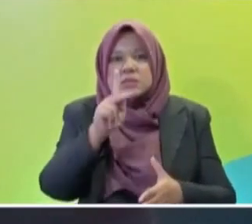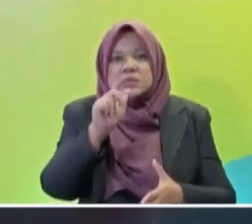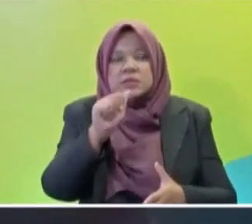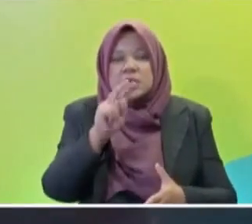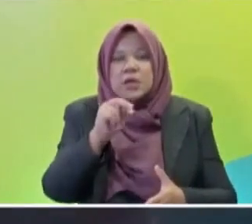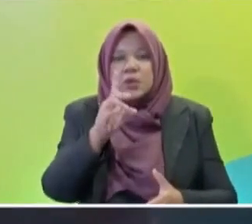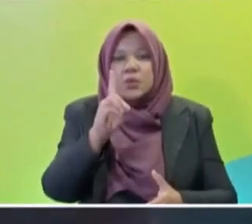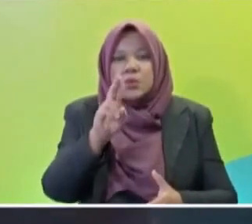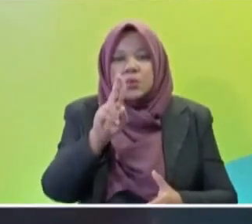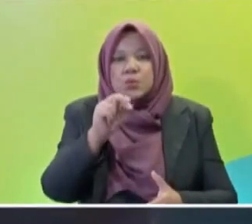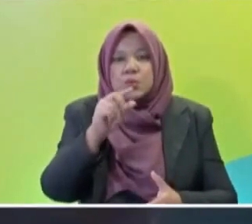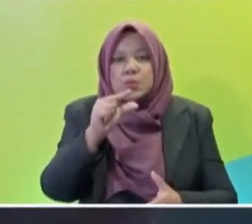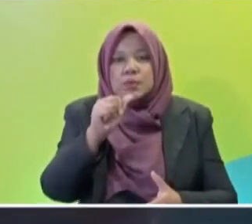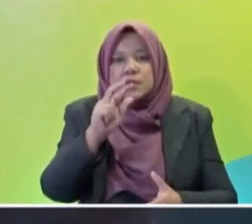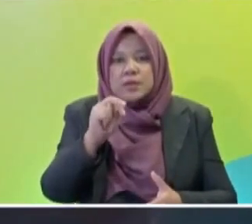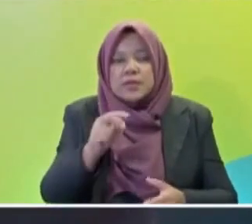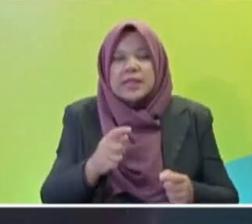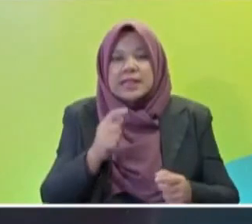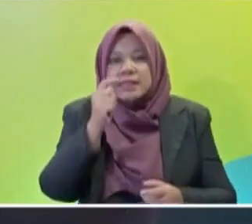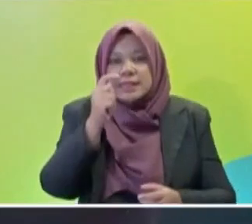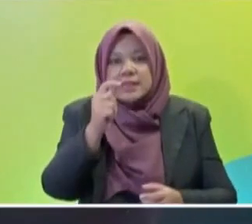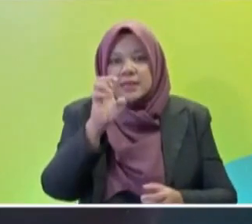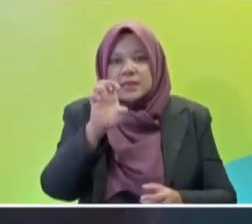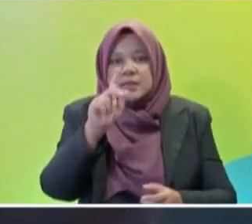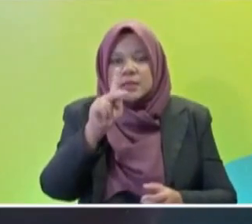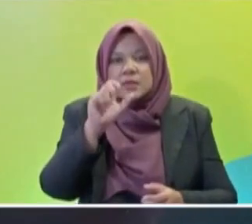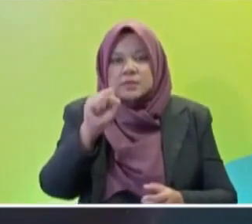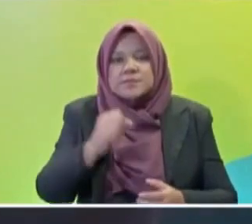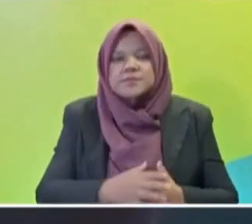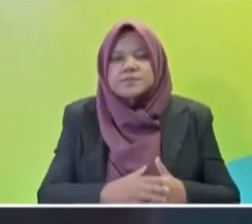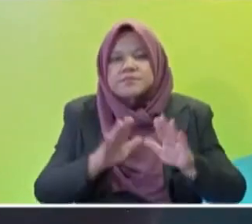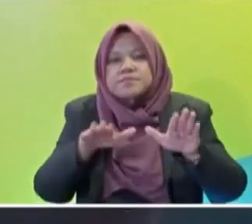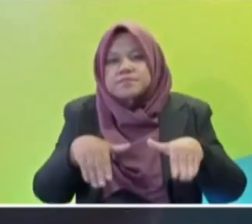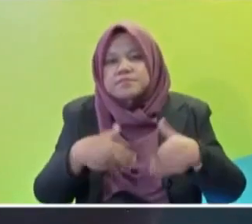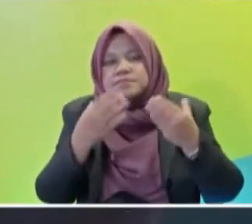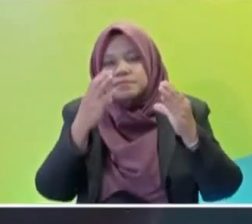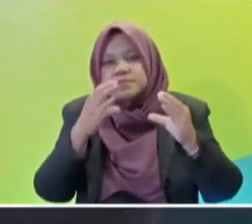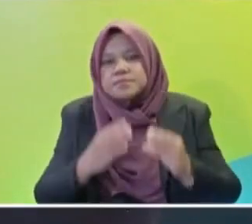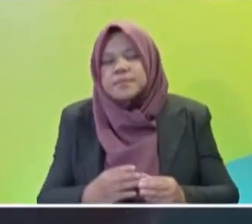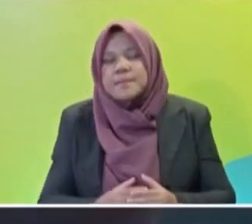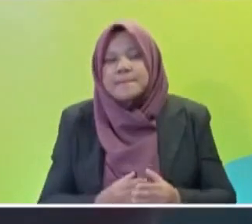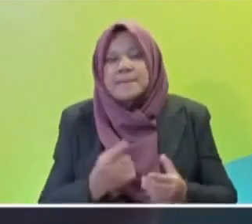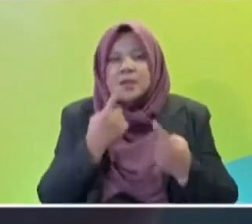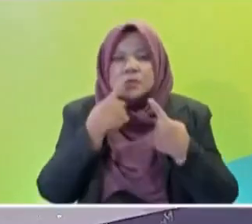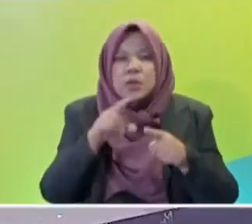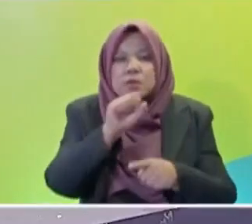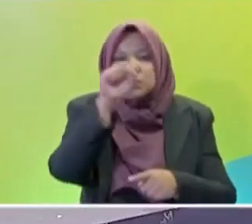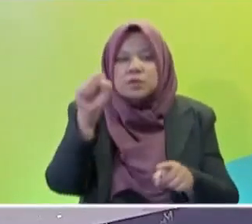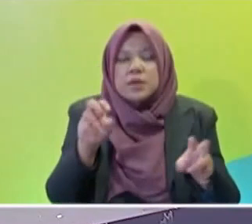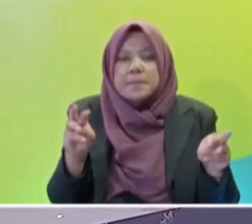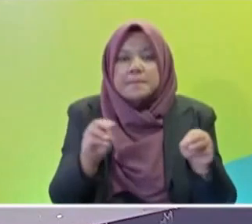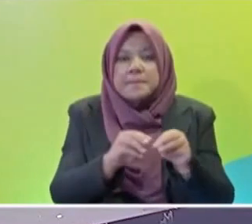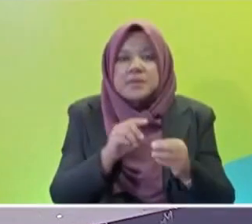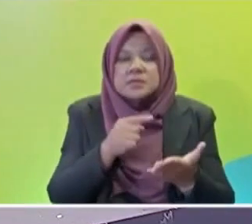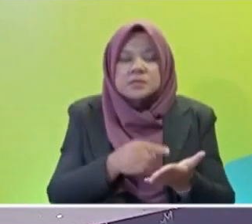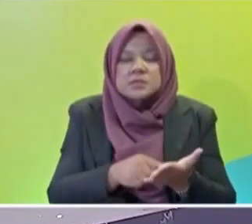oke oke Ada ada Tips atau teknik menjawab soal lain seperti ini juga soalnya seperti ini kita